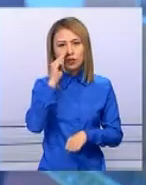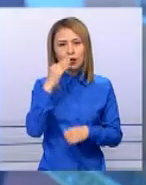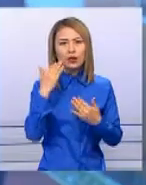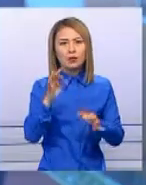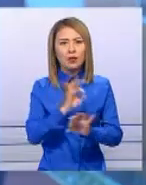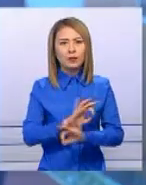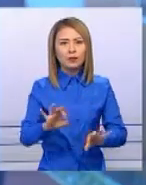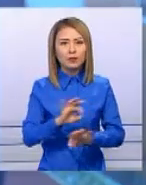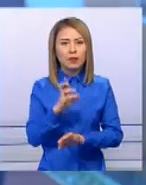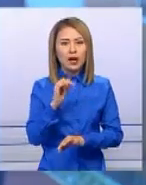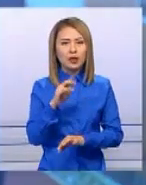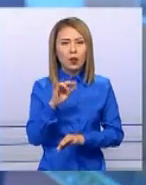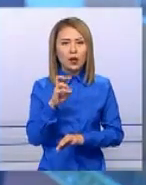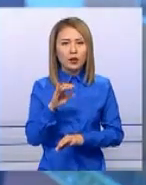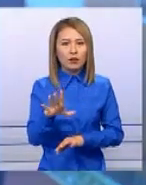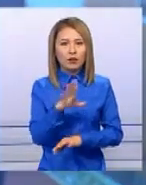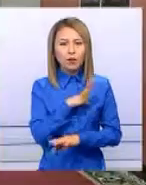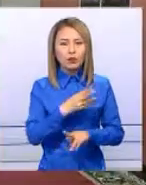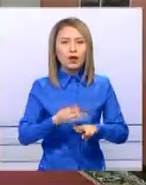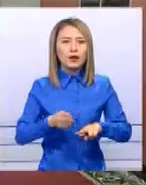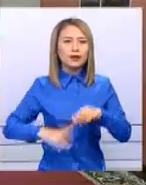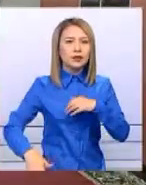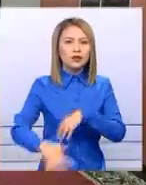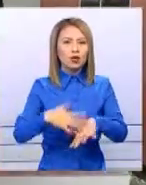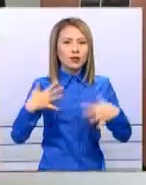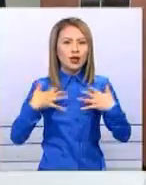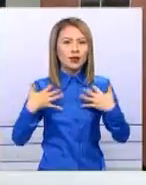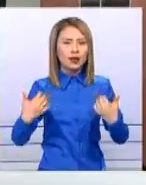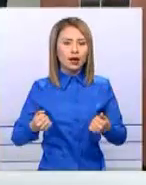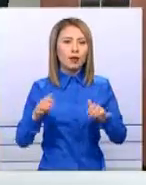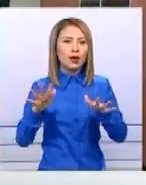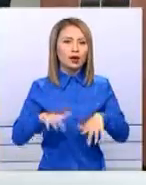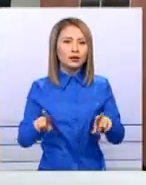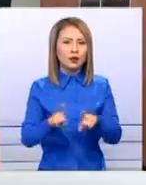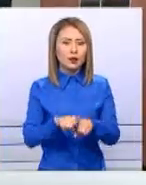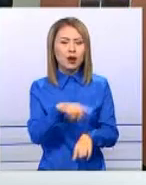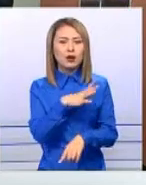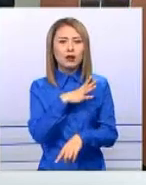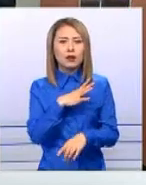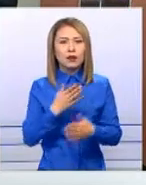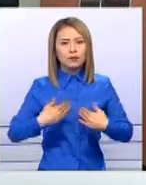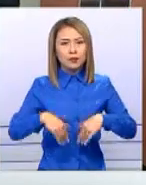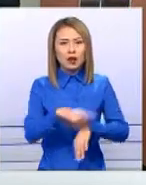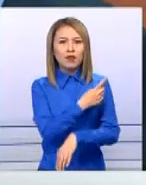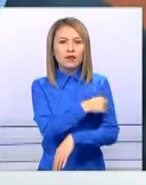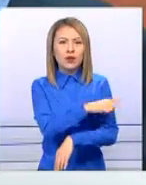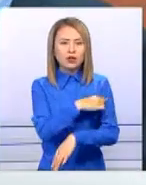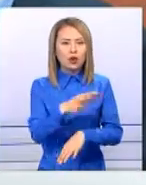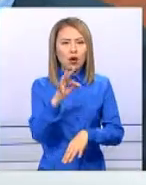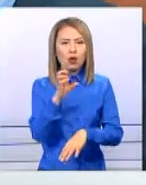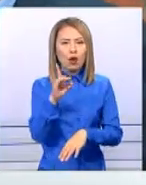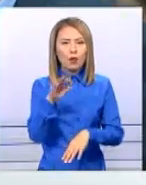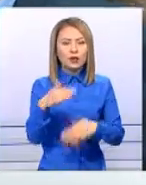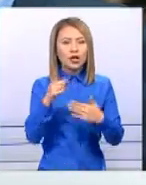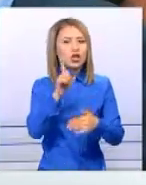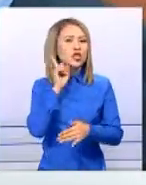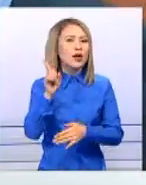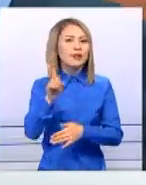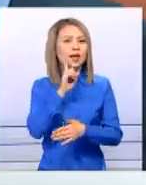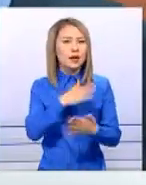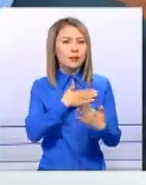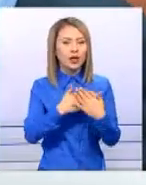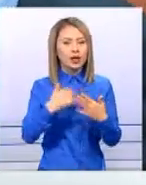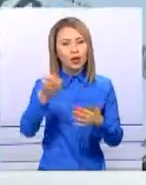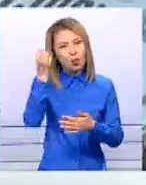дәрігер Иманәлі Байдәулетов. Саналы ғұмырын халықтың денсаулығына арнаған халатты абзалжан роботтық техника заманында жастар алғыр